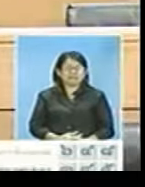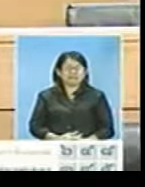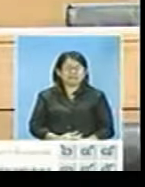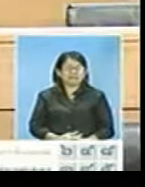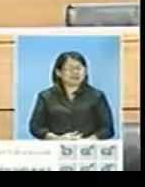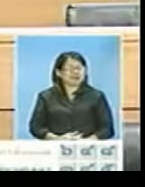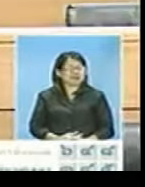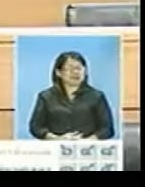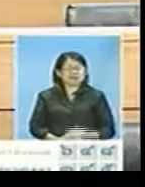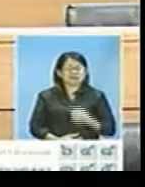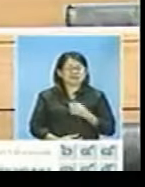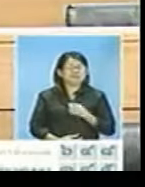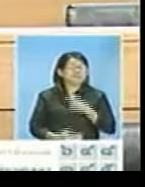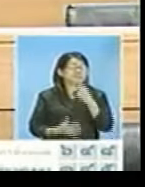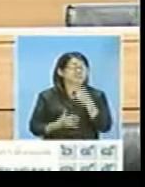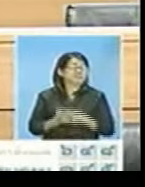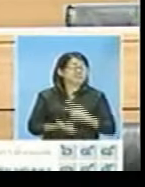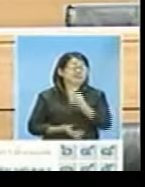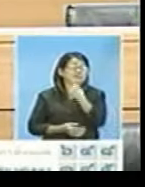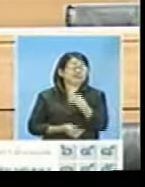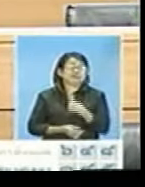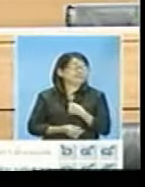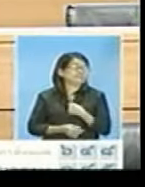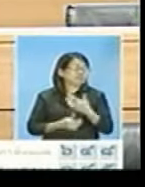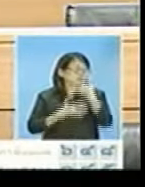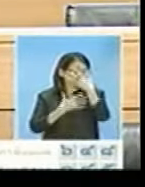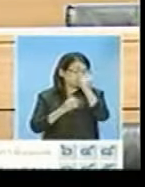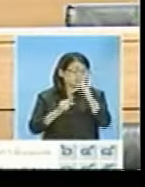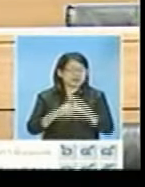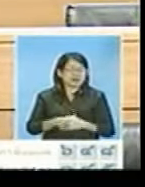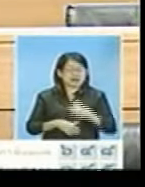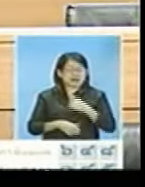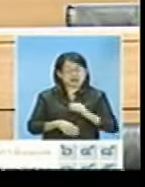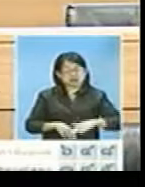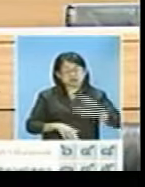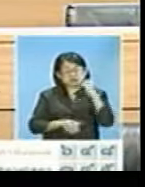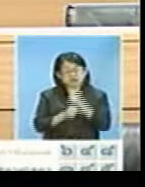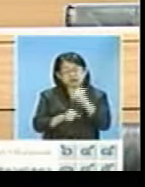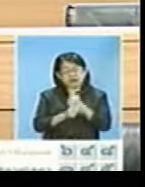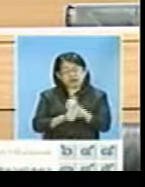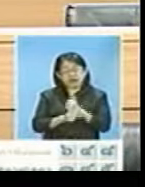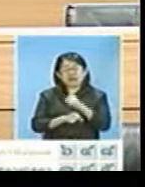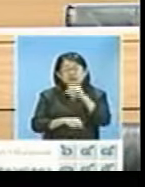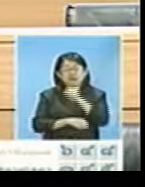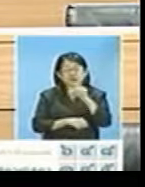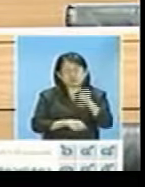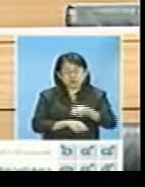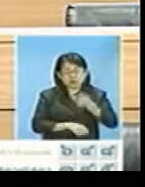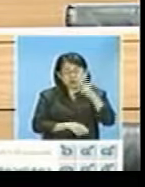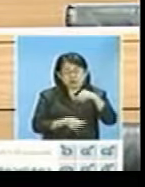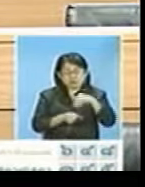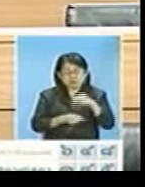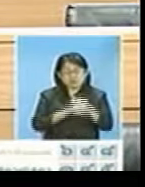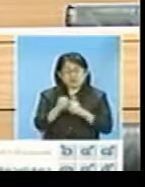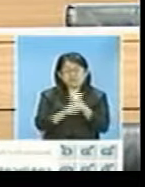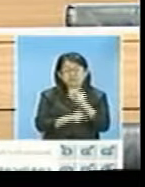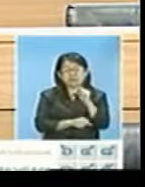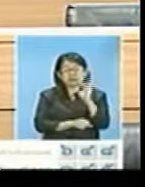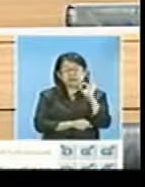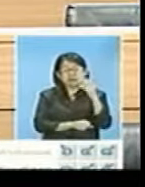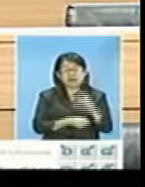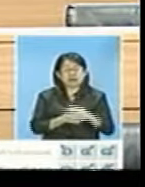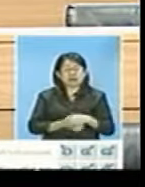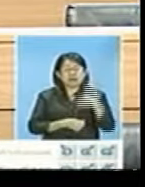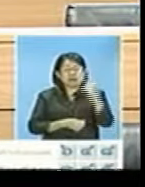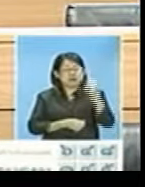ผมไม่ถือสาครับเพราะว่าในชีวิตของการเป็นนักการเมืองผม29ปีในสภาคนที่ประท้วงผมหลายคนไม่มีโอกา